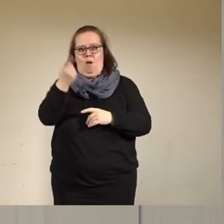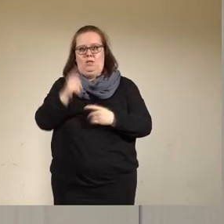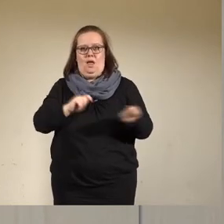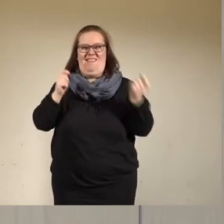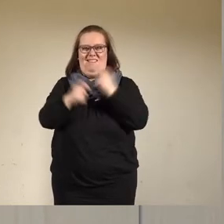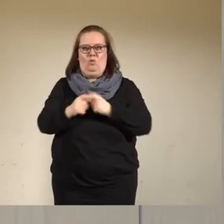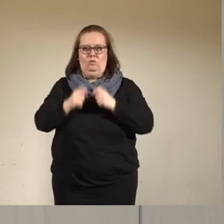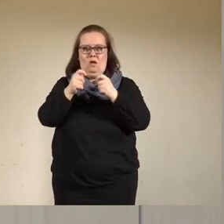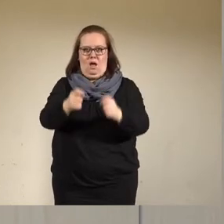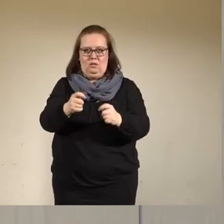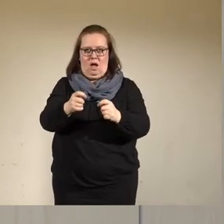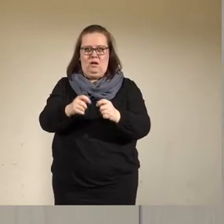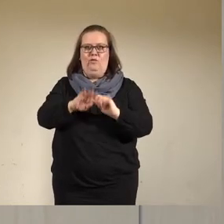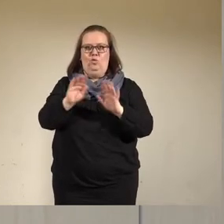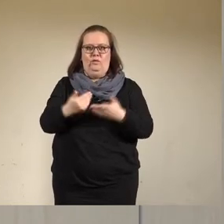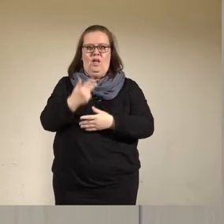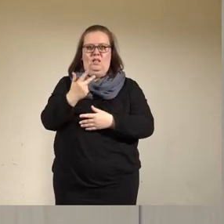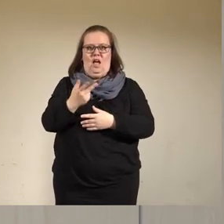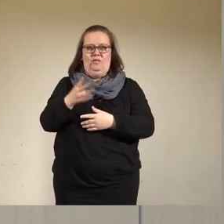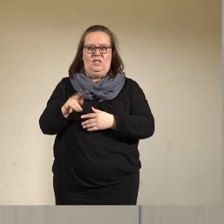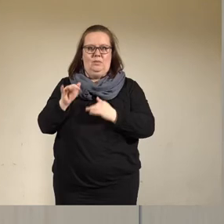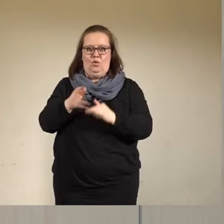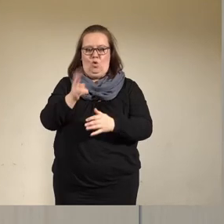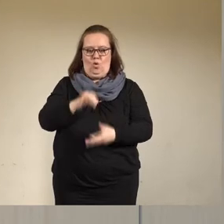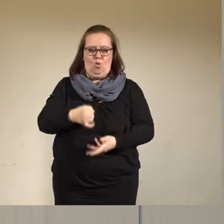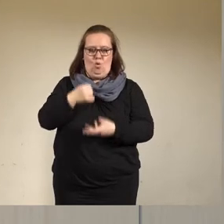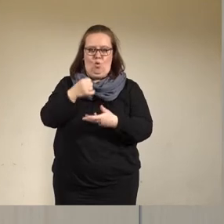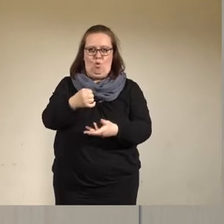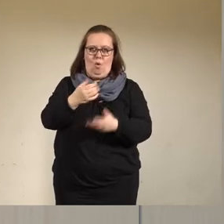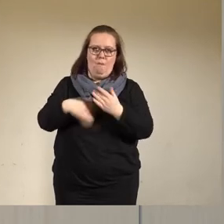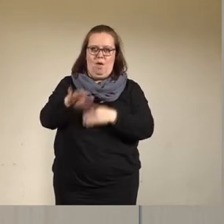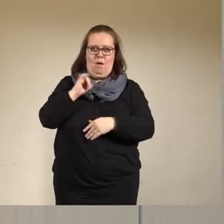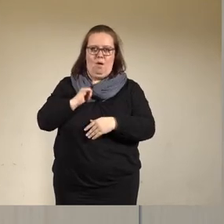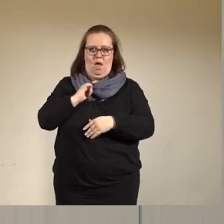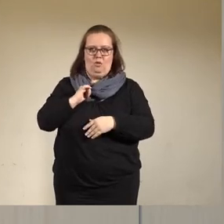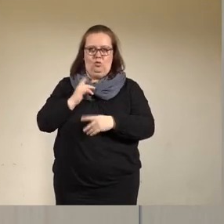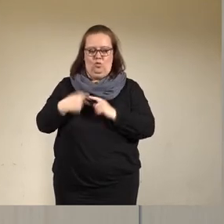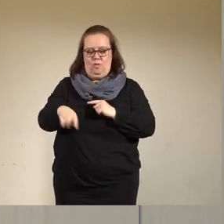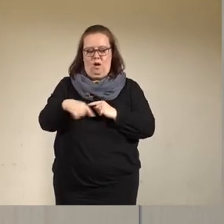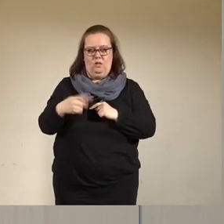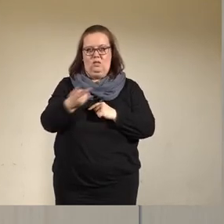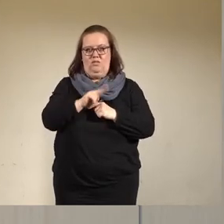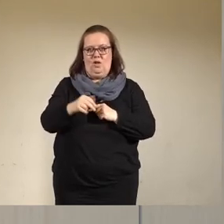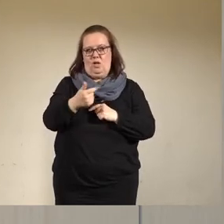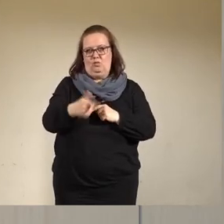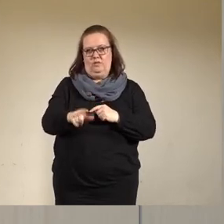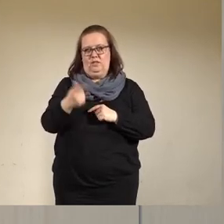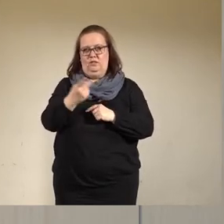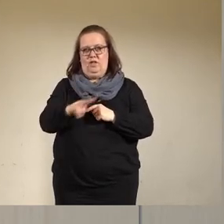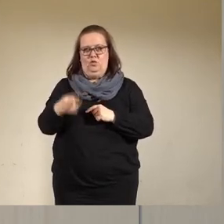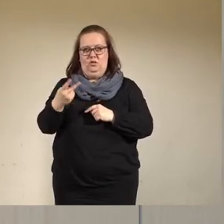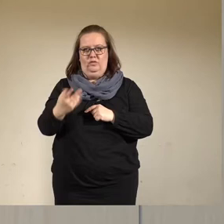eingebracht mit einem Volumen von ca. 43 Millionen Euro Mehrbelastungen über die Jahre 2021